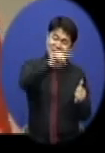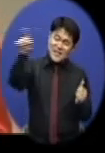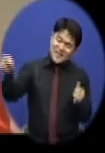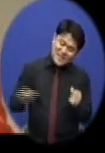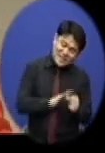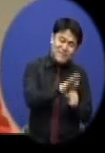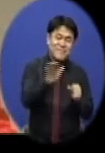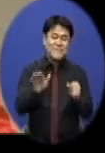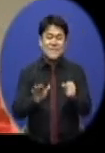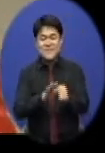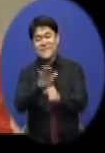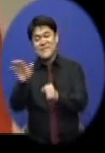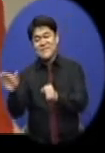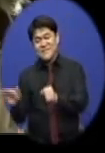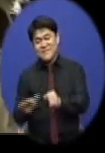사랑하면서